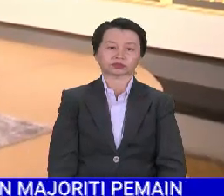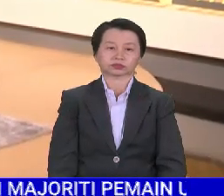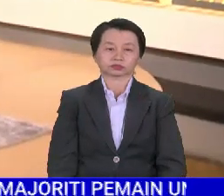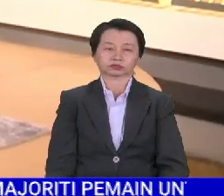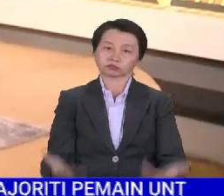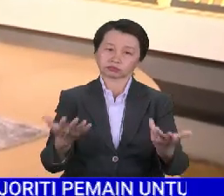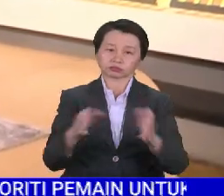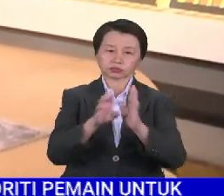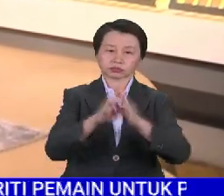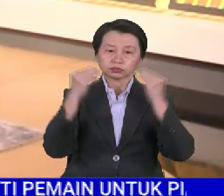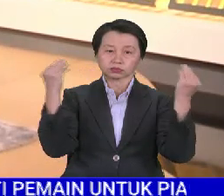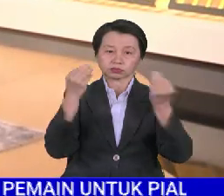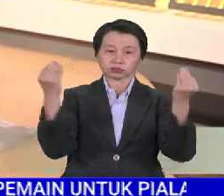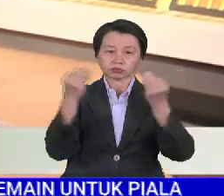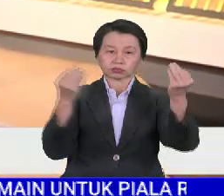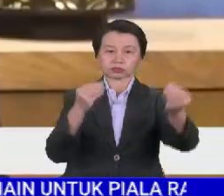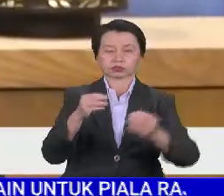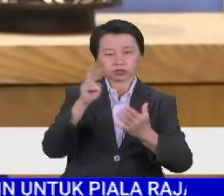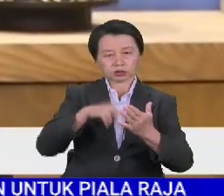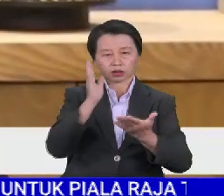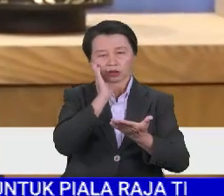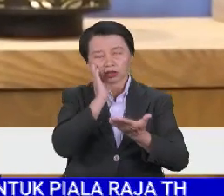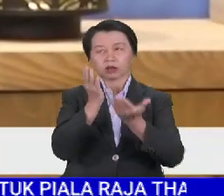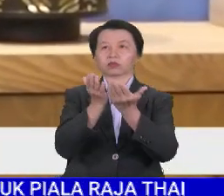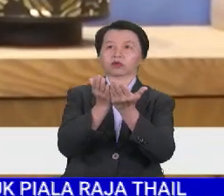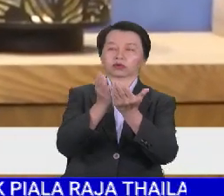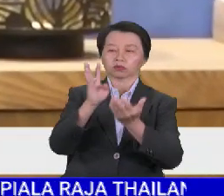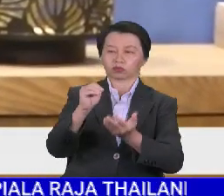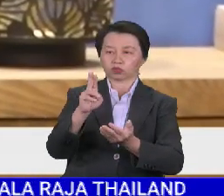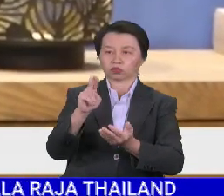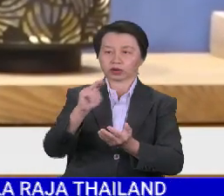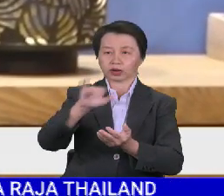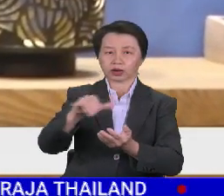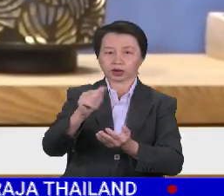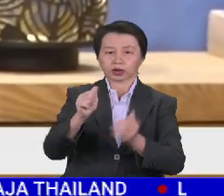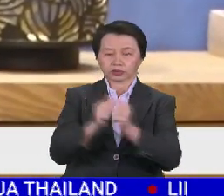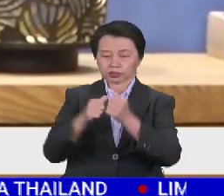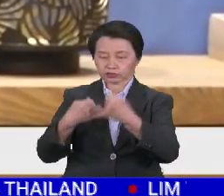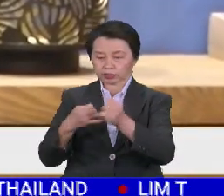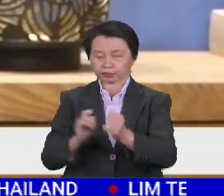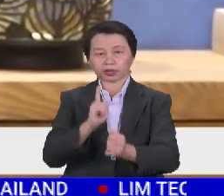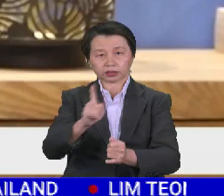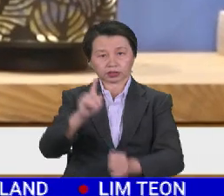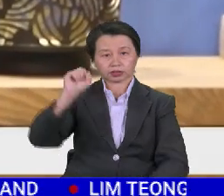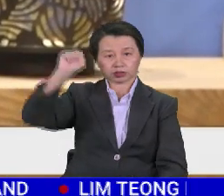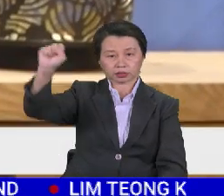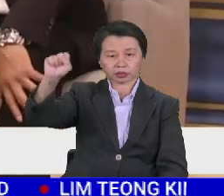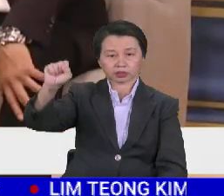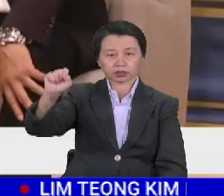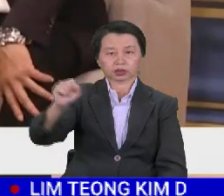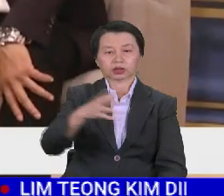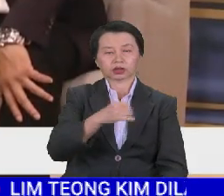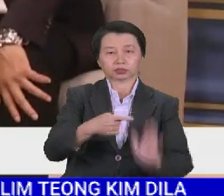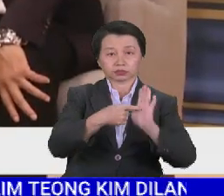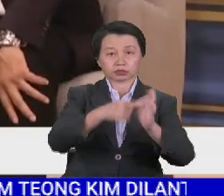antaranya majelis bacaan tahlil dan doa Munajat anjuran bersama jabatan hal ihwal agama Islam negeri Sabah jahits